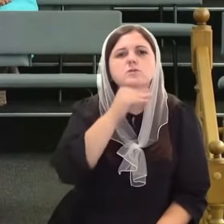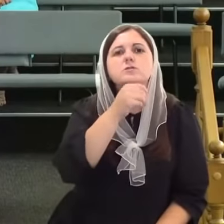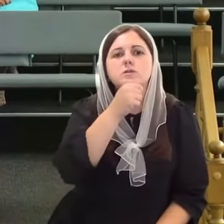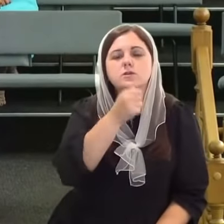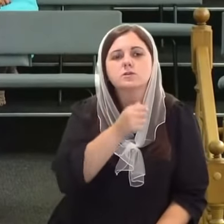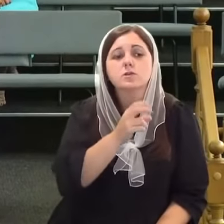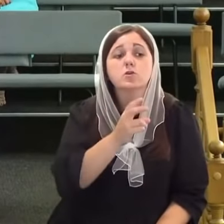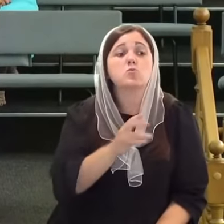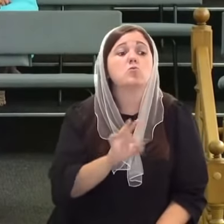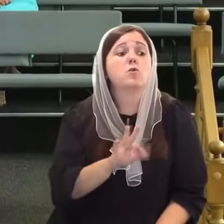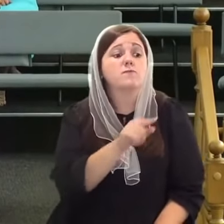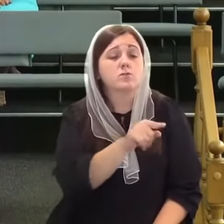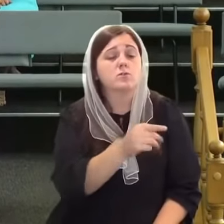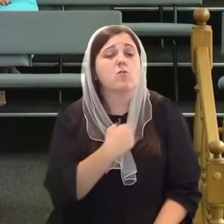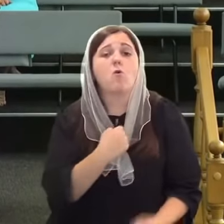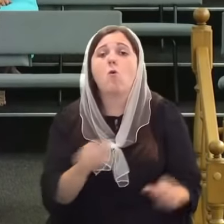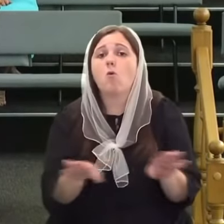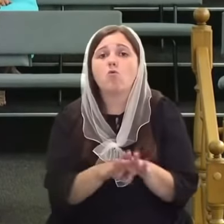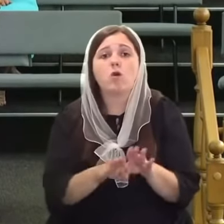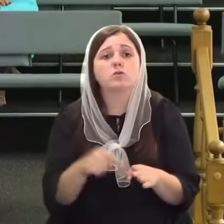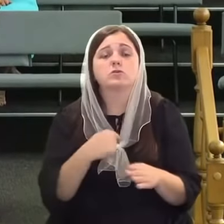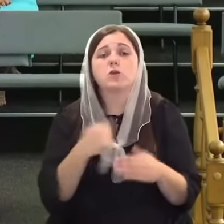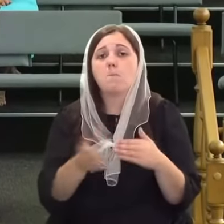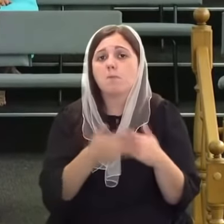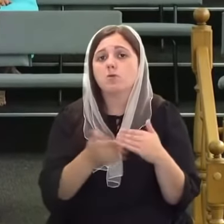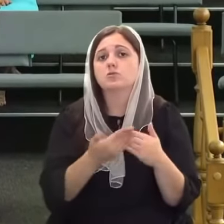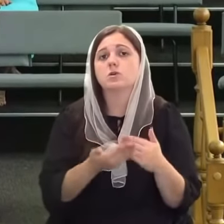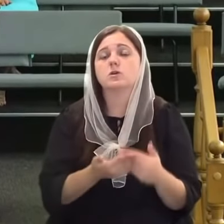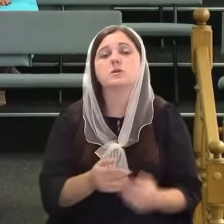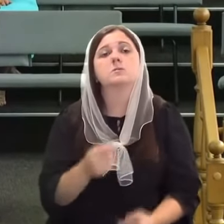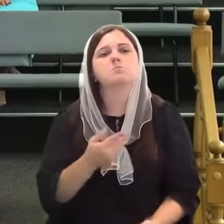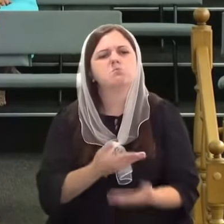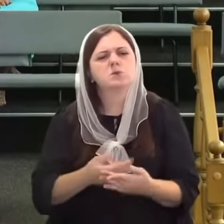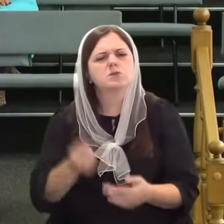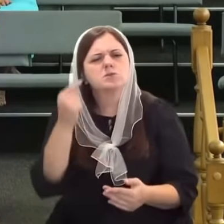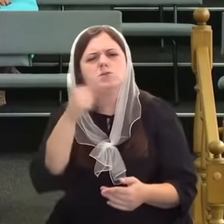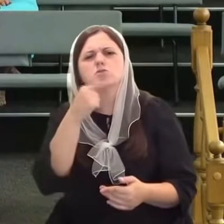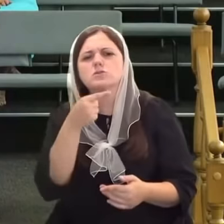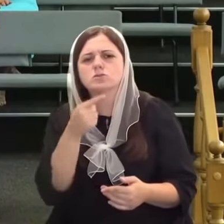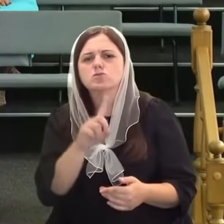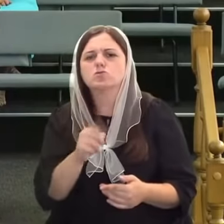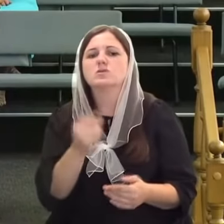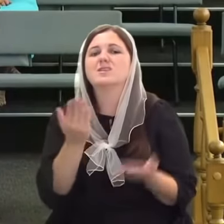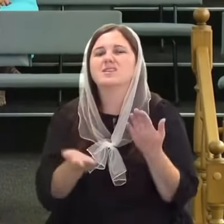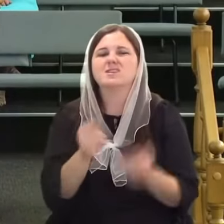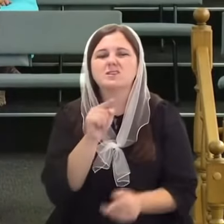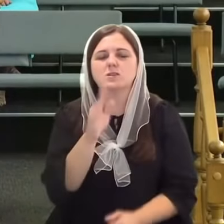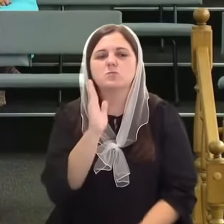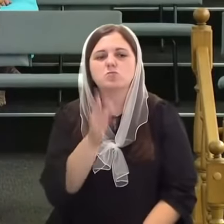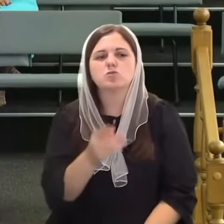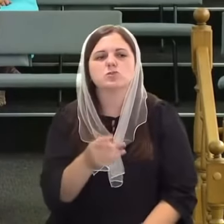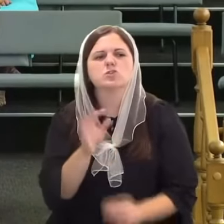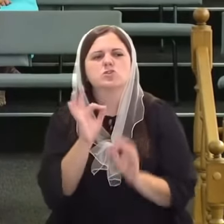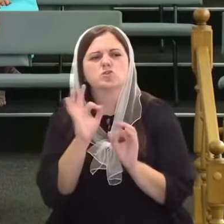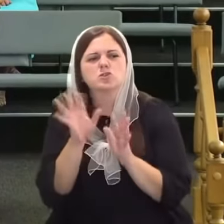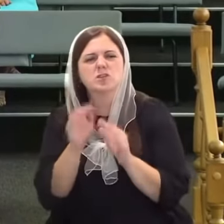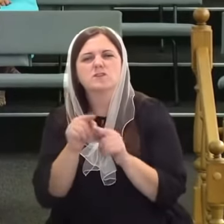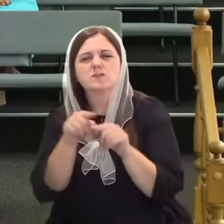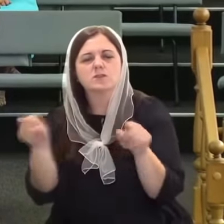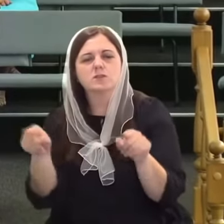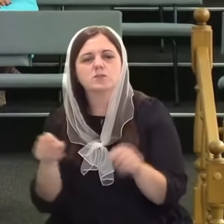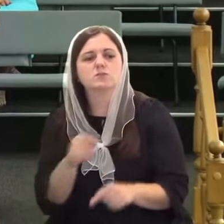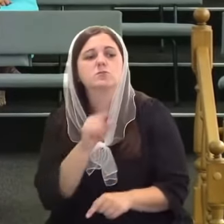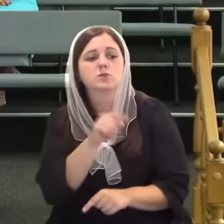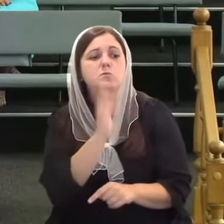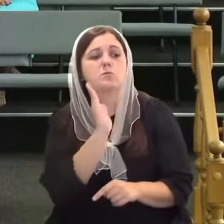самое. Мне дали знать, что если ты будешь рассказывать, тебе будет хуже. Я буду с вами честен,